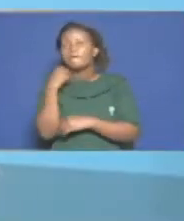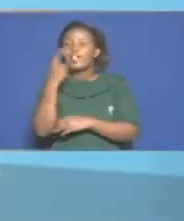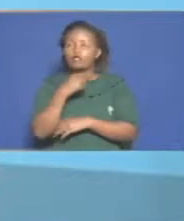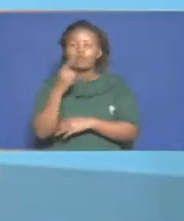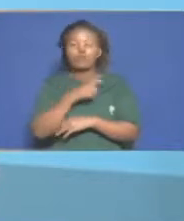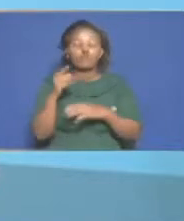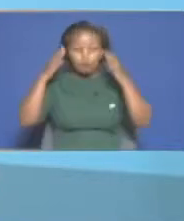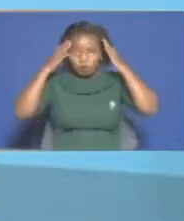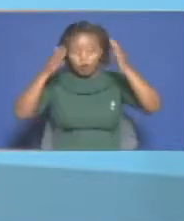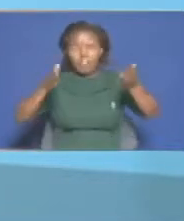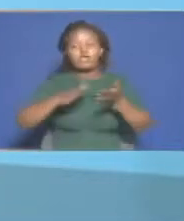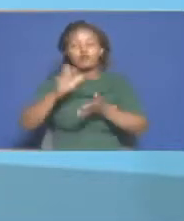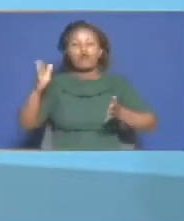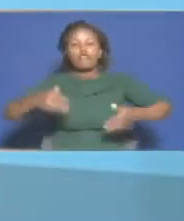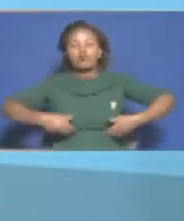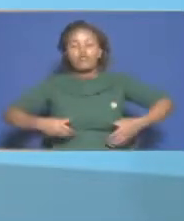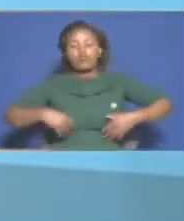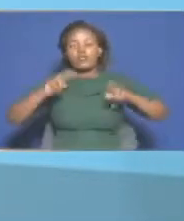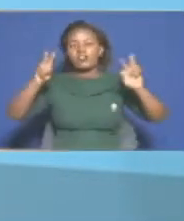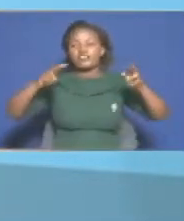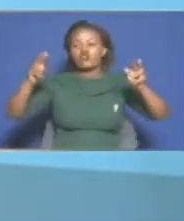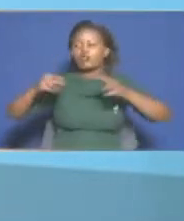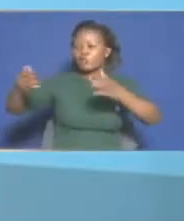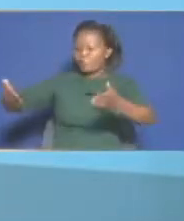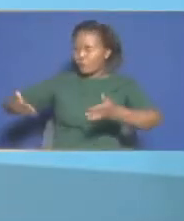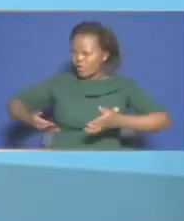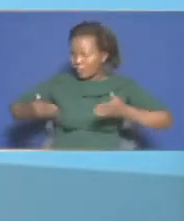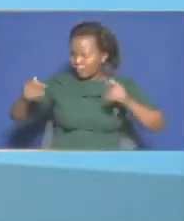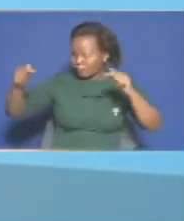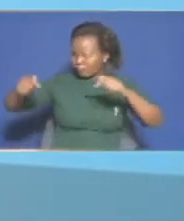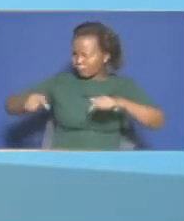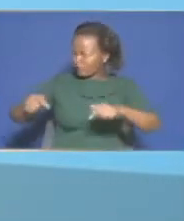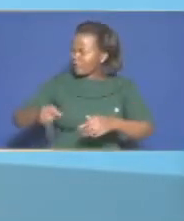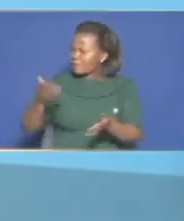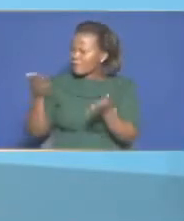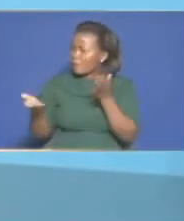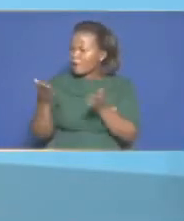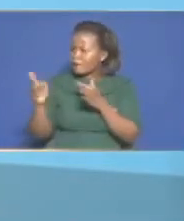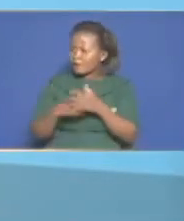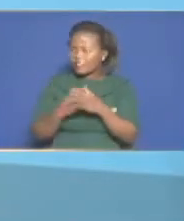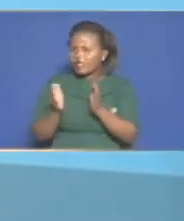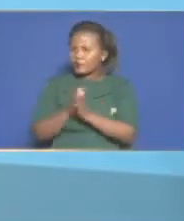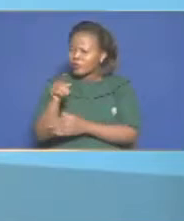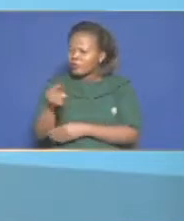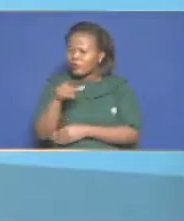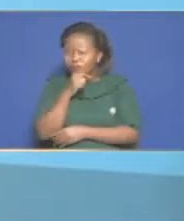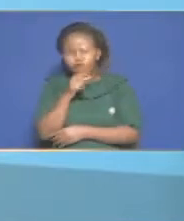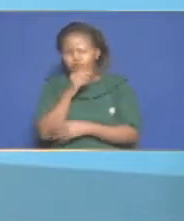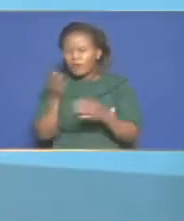wa maswala ya vijana. Karibuni sana kwenye studio zetu leo hii, na pengine tukianza nawe Edwin Kegoli